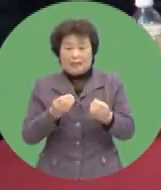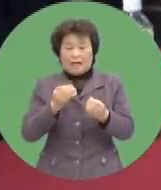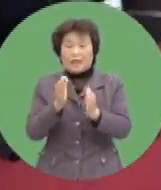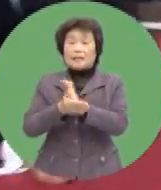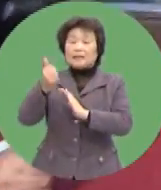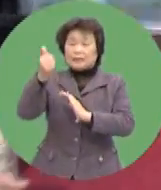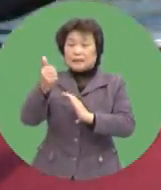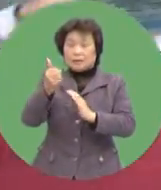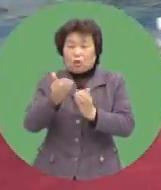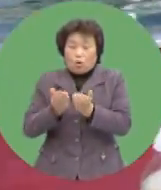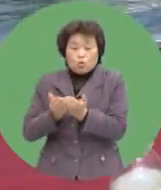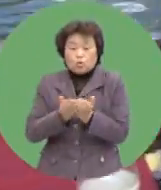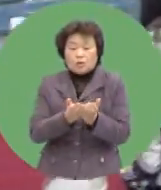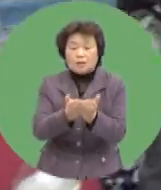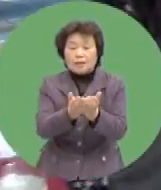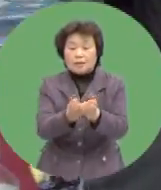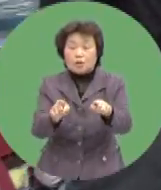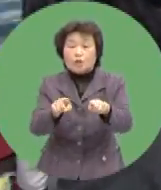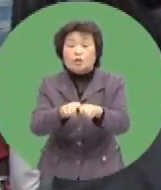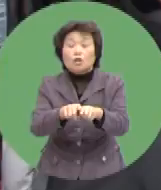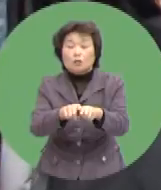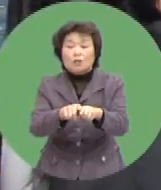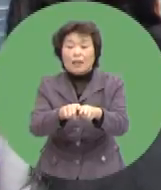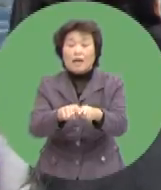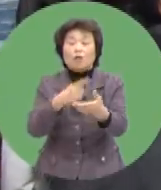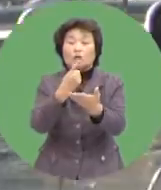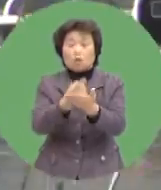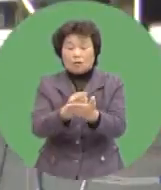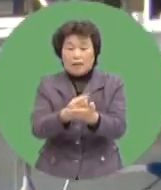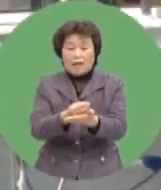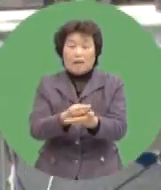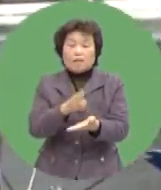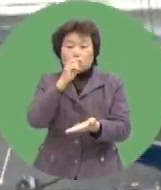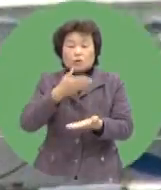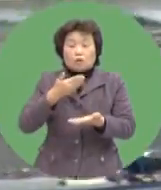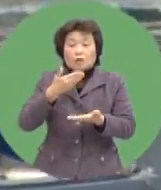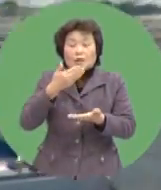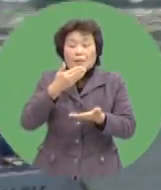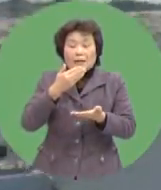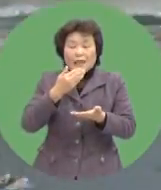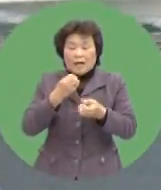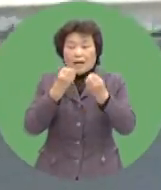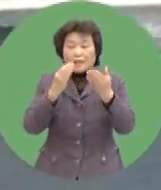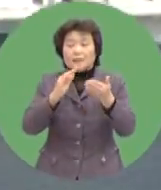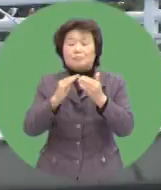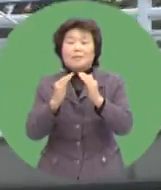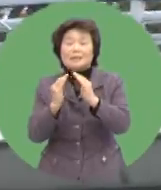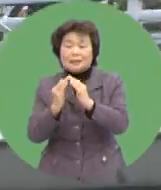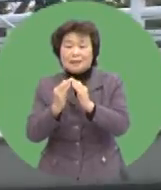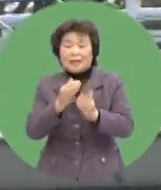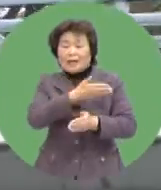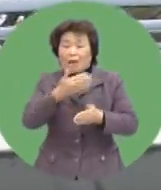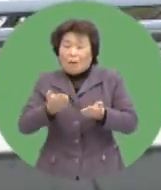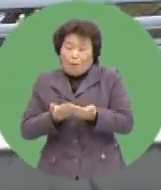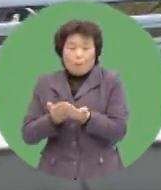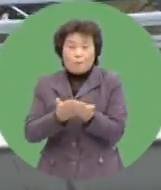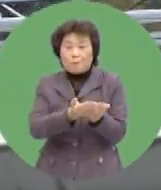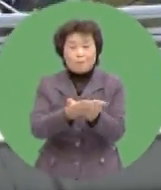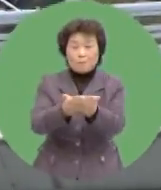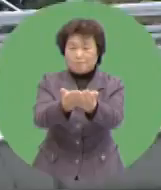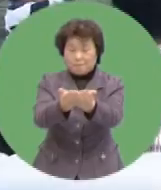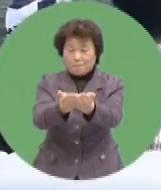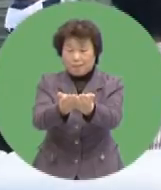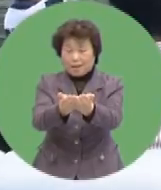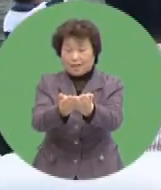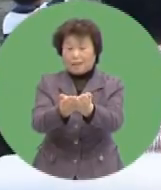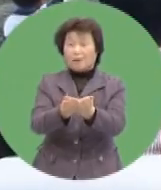飯泉知事とクルーズ船に乗り込んだ参加者は、昼食を取りながら新町川をクルージング、心地よい風を浴びて水上